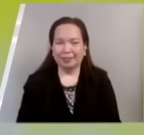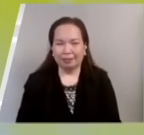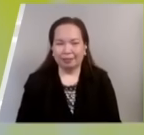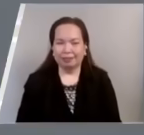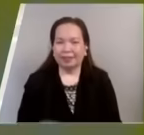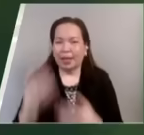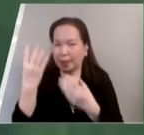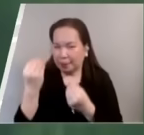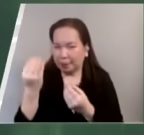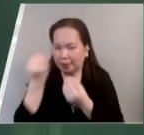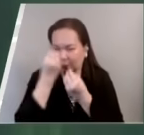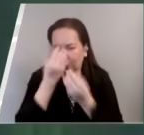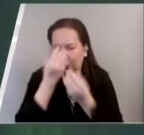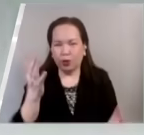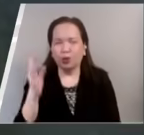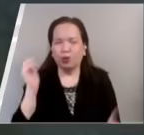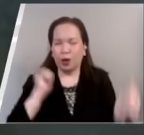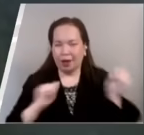showbis